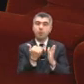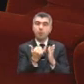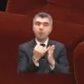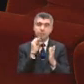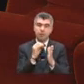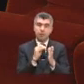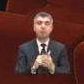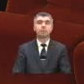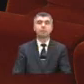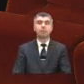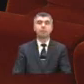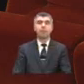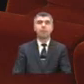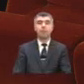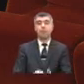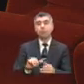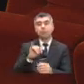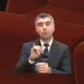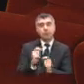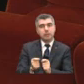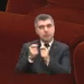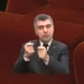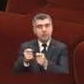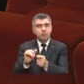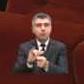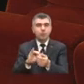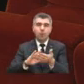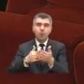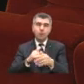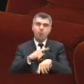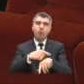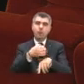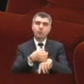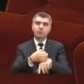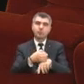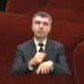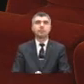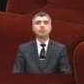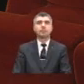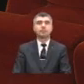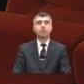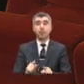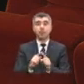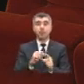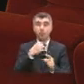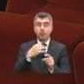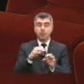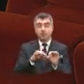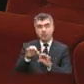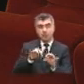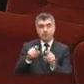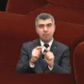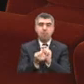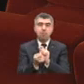في الميل، فهم كلوش وبغى يعطيها، وكيفاش غادي يعطيها؟ هذه المسائل كلها كتطلب. قلنا إذا درناها في المسطرة صعيب تغيرها كل